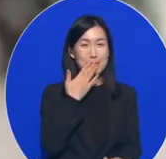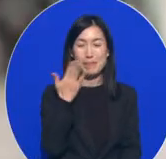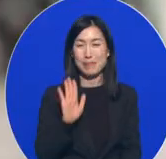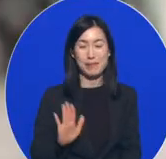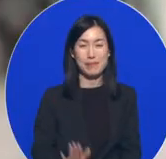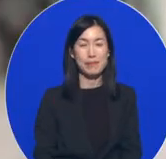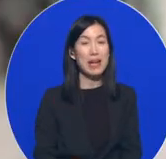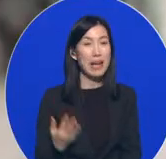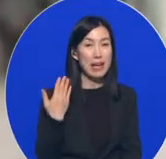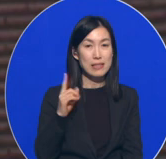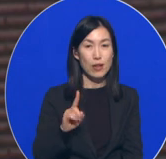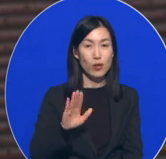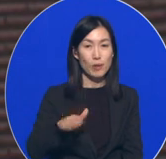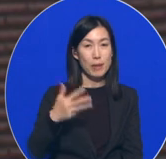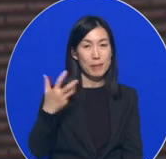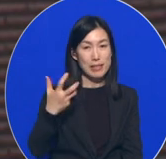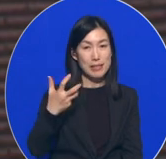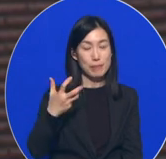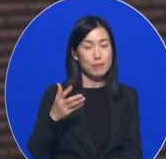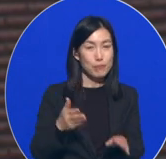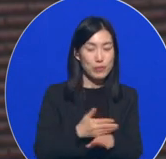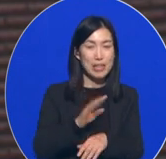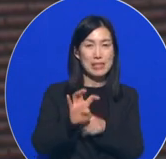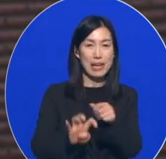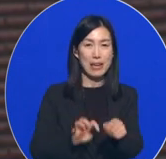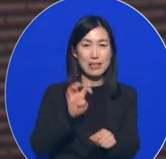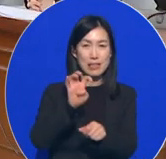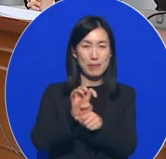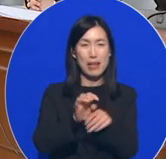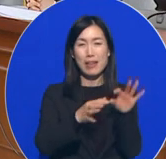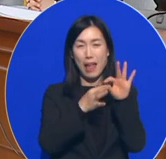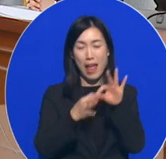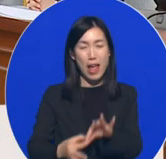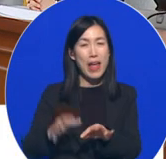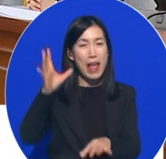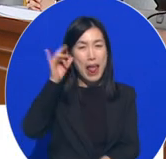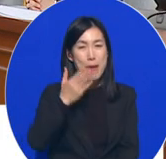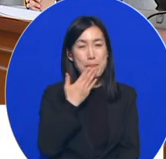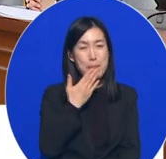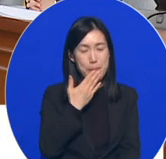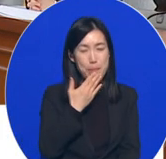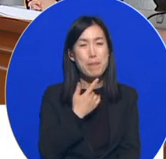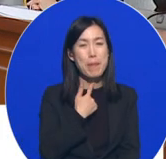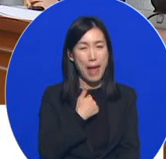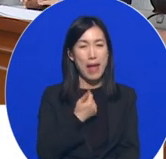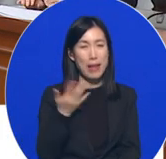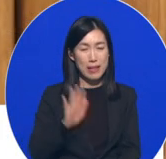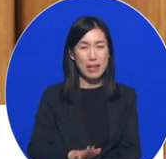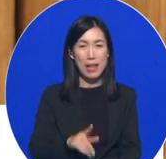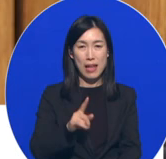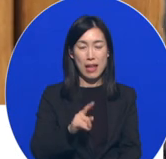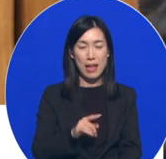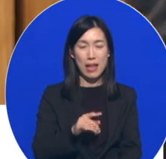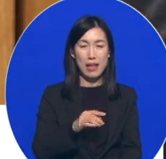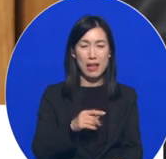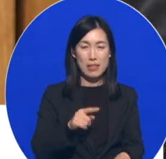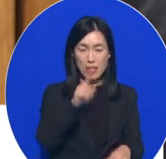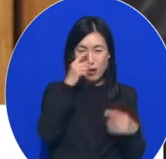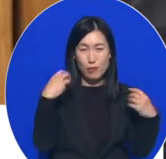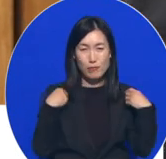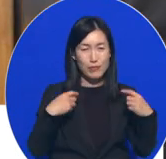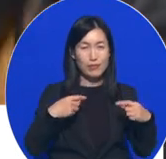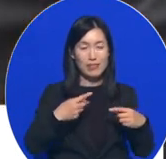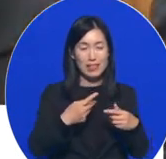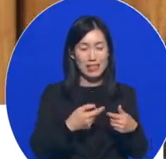1980년대 이후 40년 넘 이어진 논란 당정은 17일 민당 협의회를 열고 올해 안에